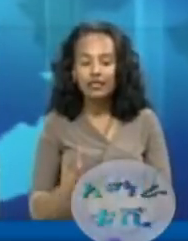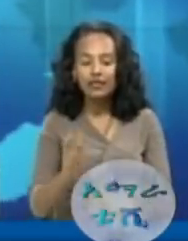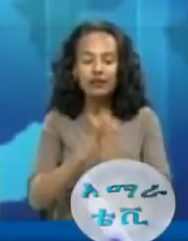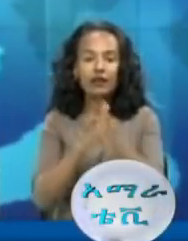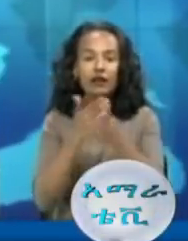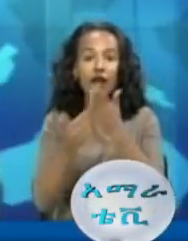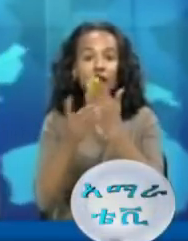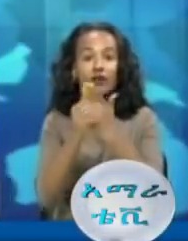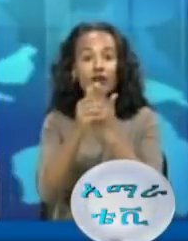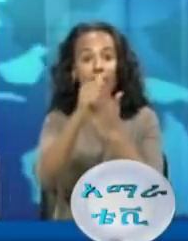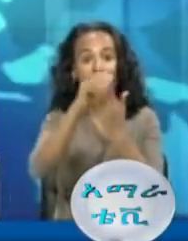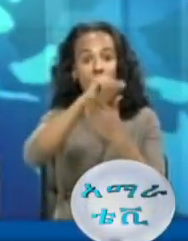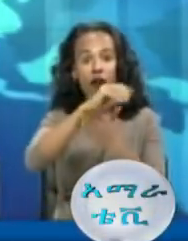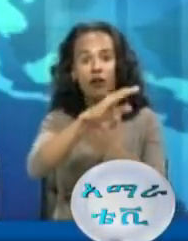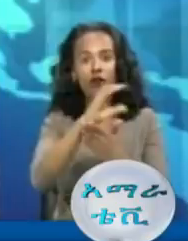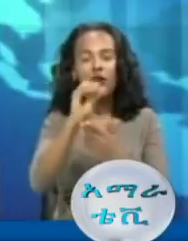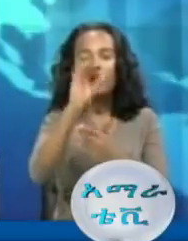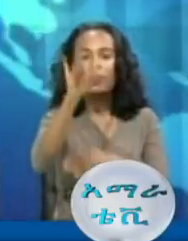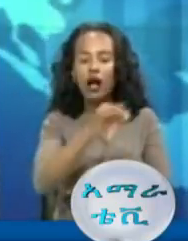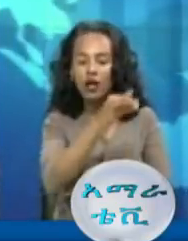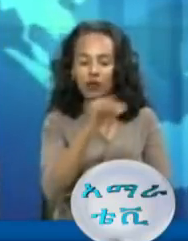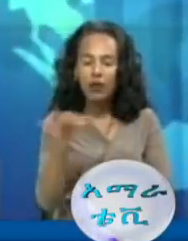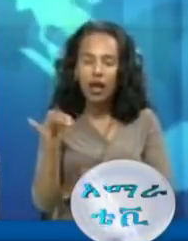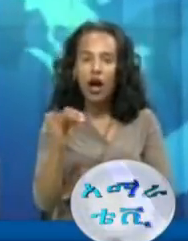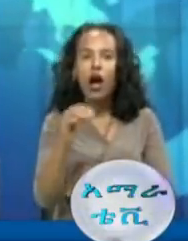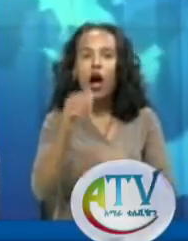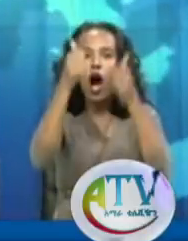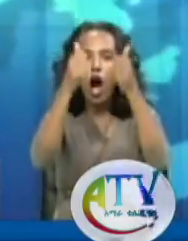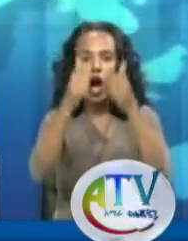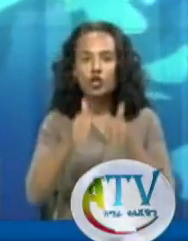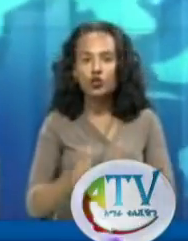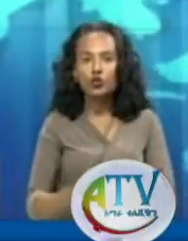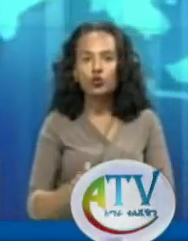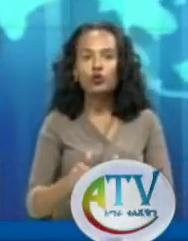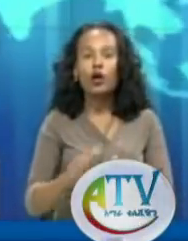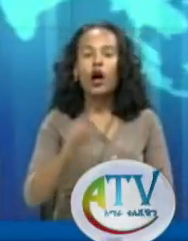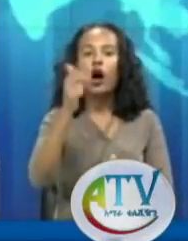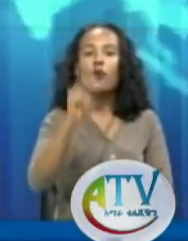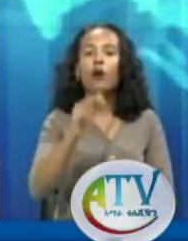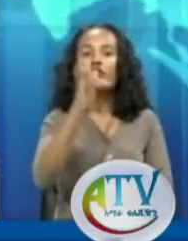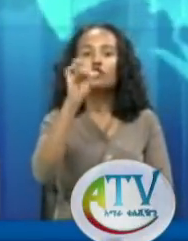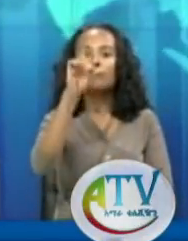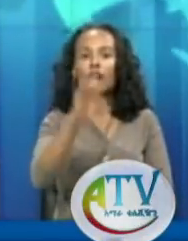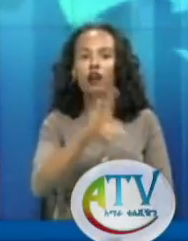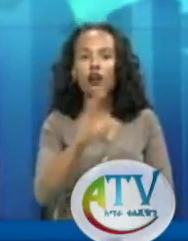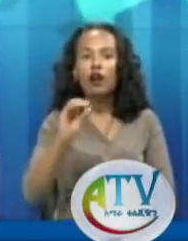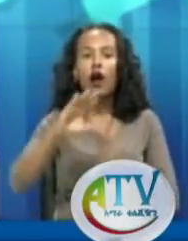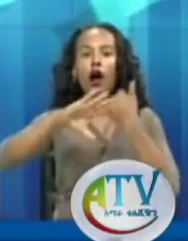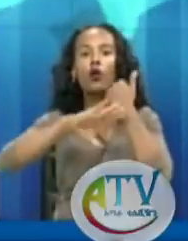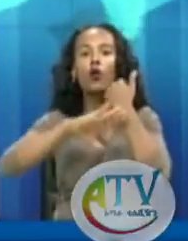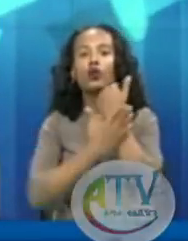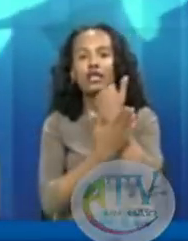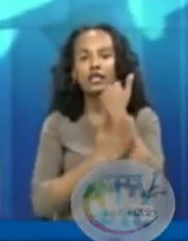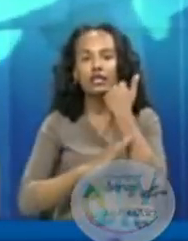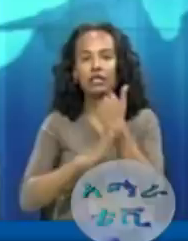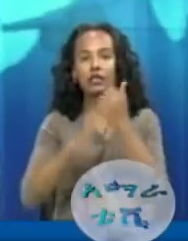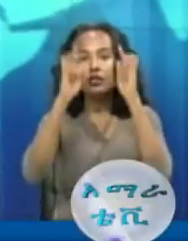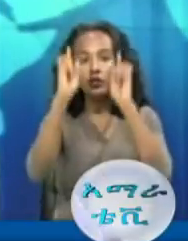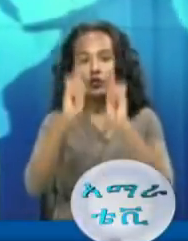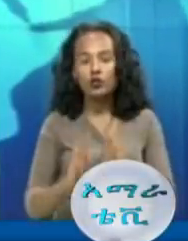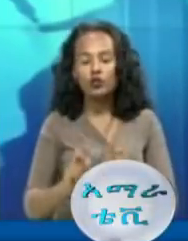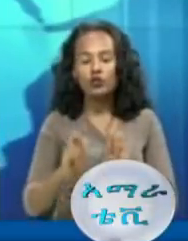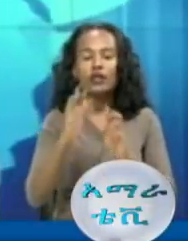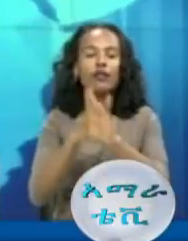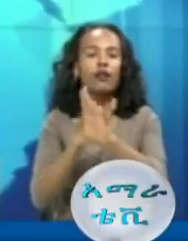እንክብካቤ አንጻር የላሊበላ፣ የአክሱም፣ የአባጅፋርና የጎንደር አብያተ መንግስታት ቅርሶች ጥገና